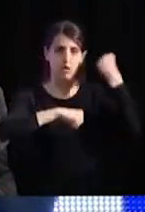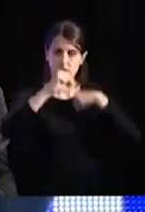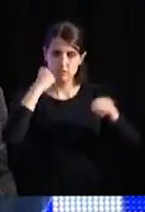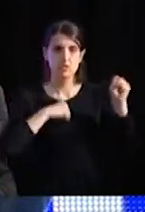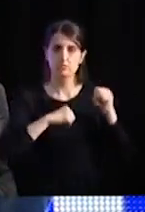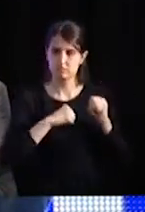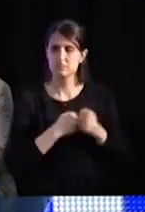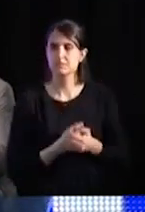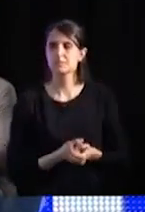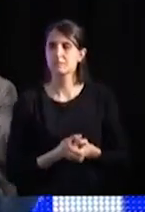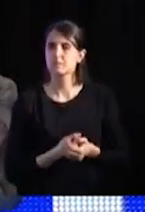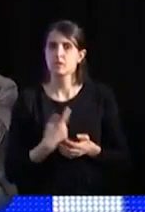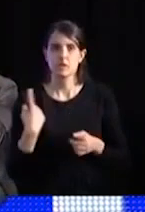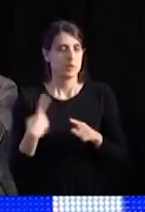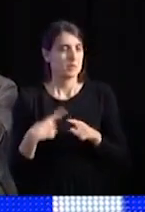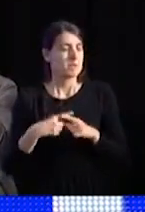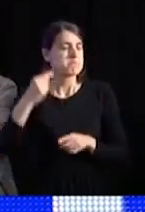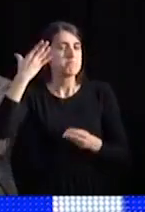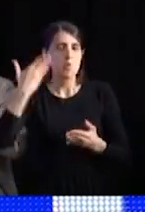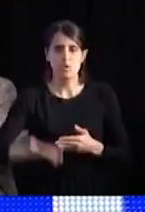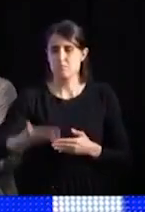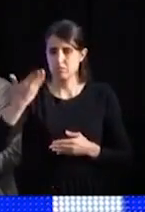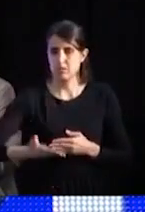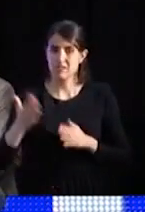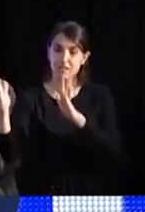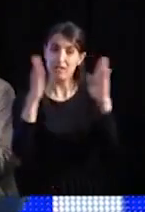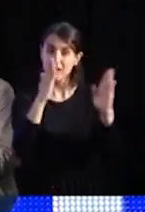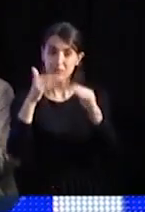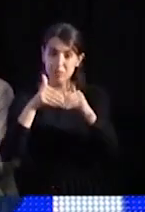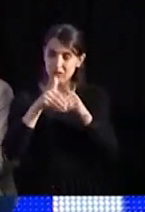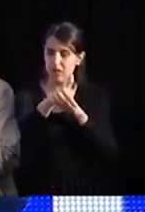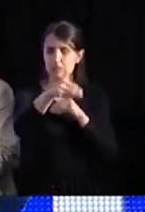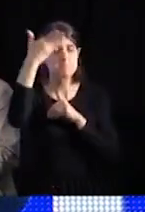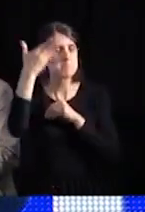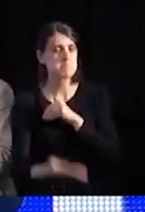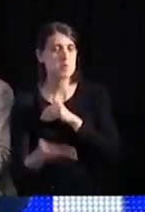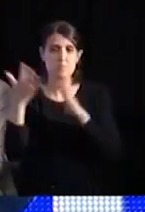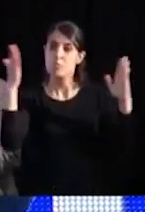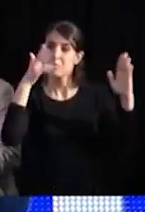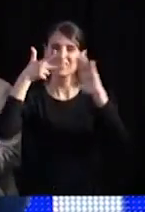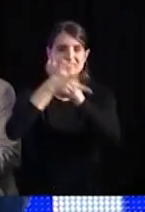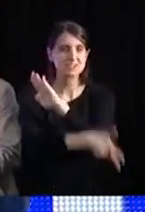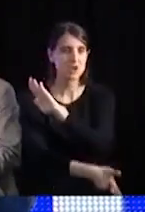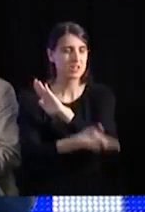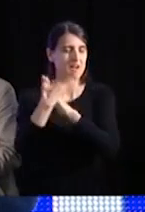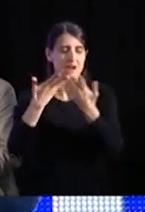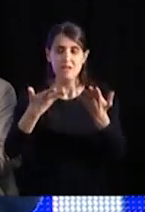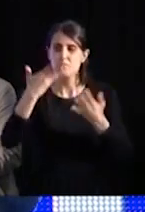perquè ens hi juguem molt ara mateix, en aquest moment històric en el que estem.